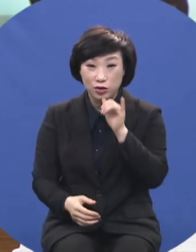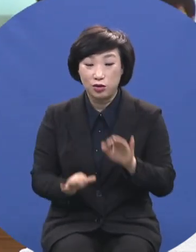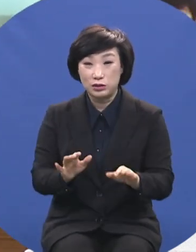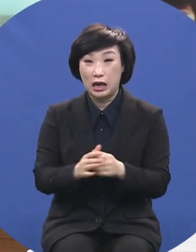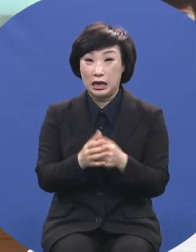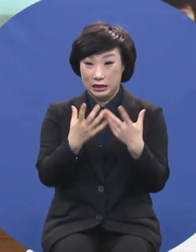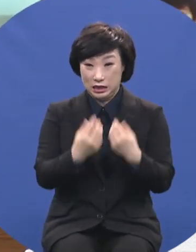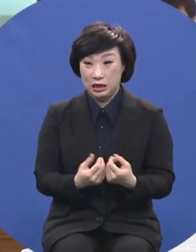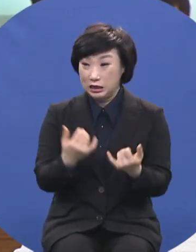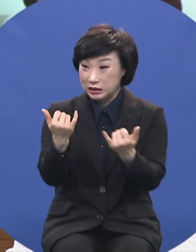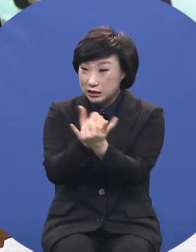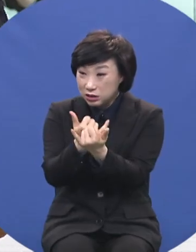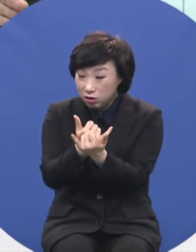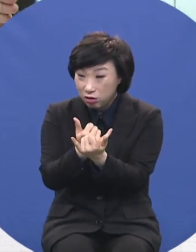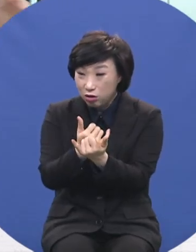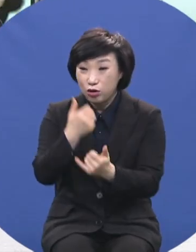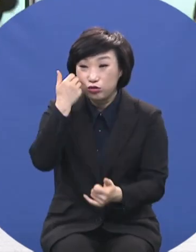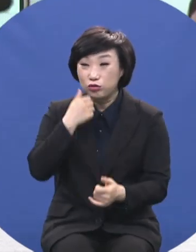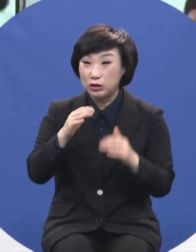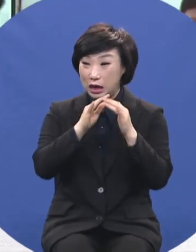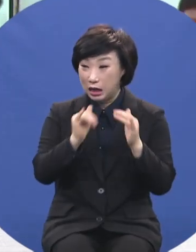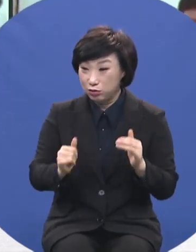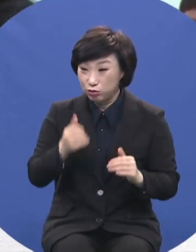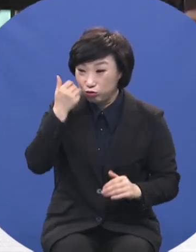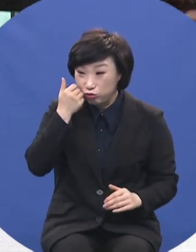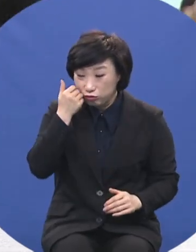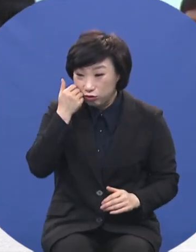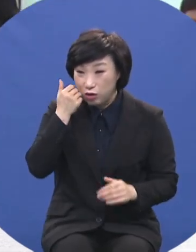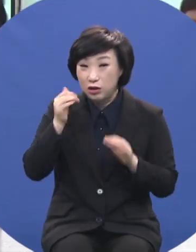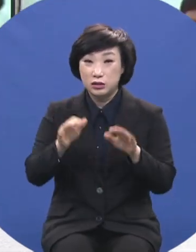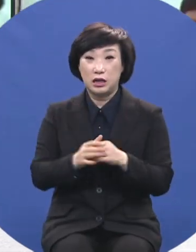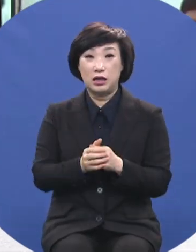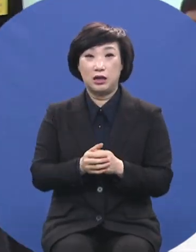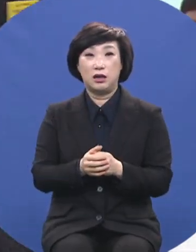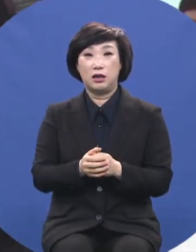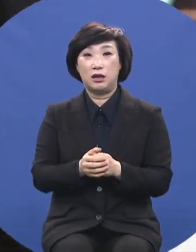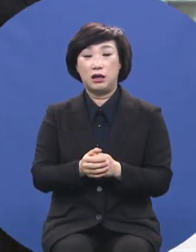친척이 됐든 가족이 됐든 식구가 됐든